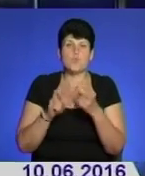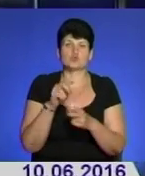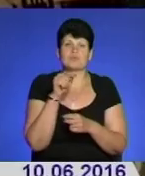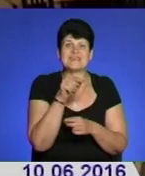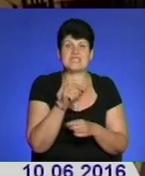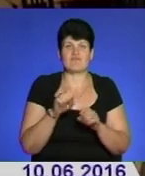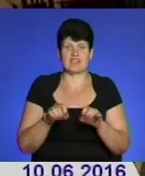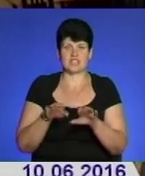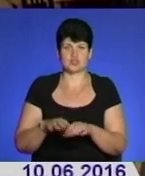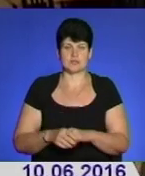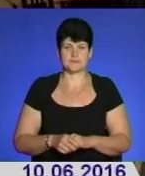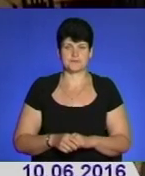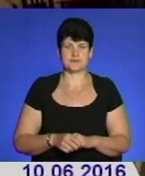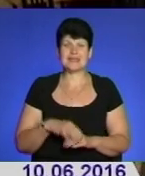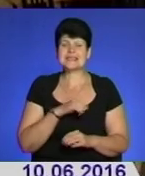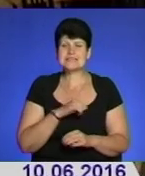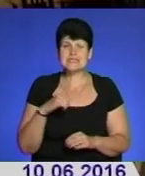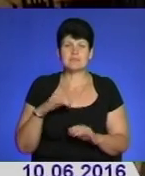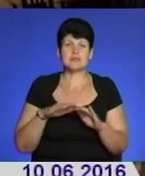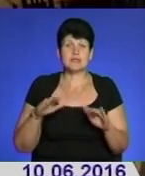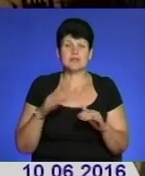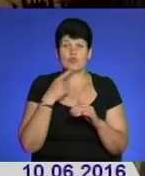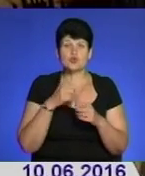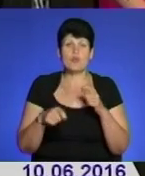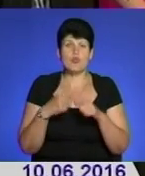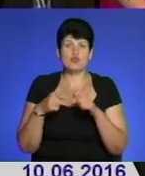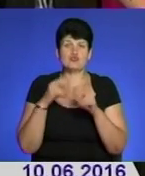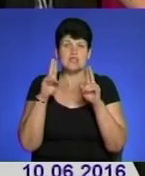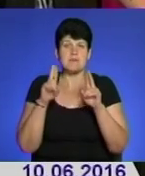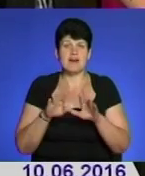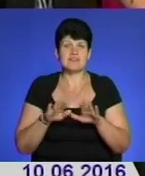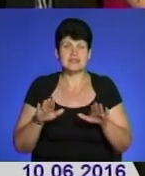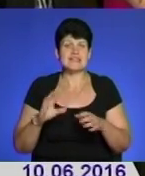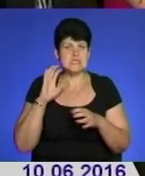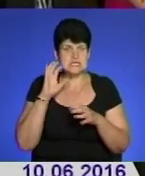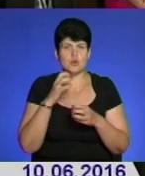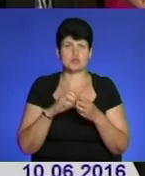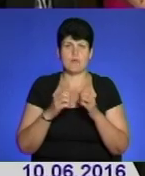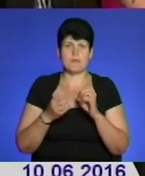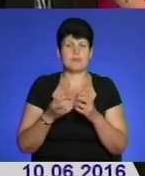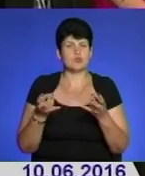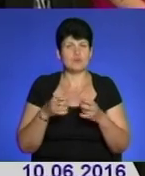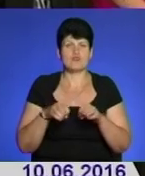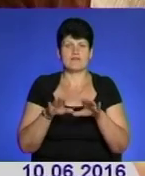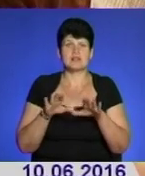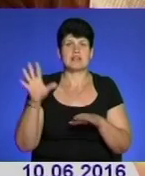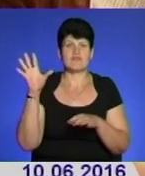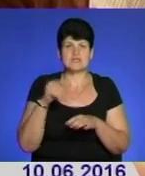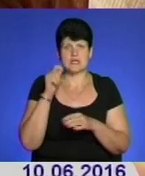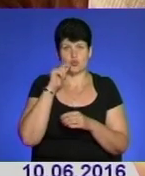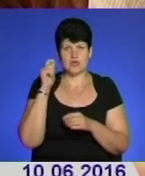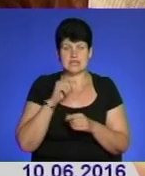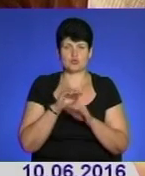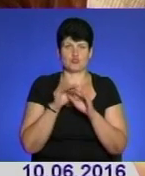вирішення. Самі ж учні кажуть, що порушення прав дітей – серйозна проблема, котра потребує вирішення на